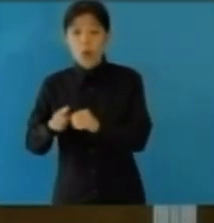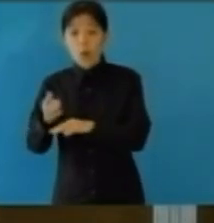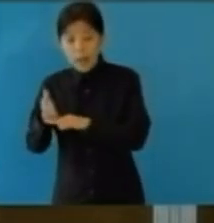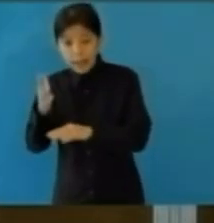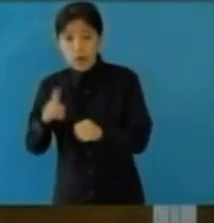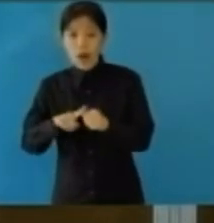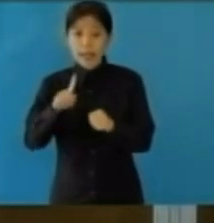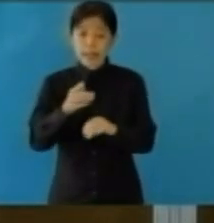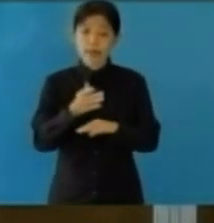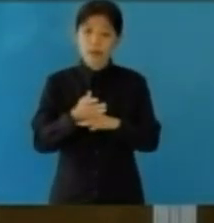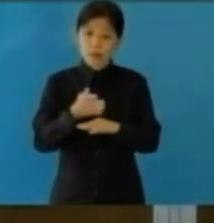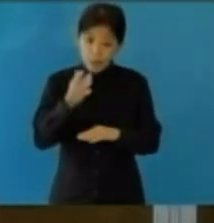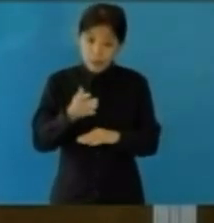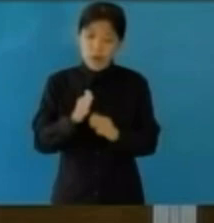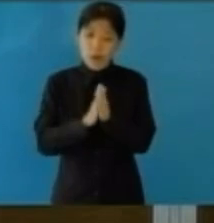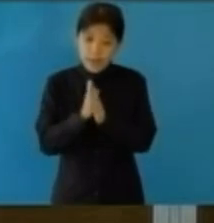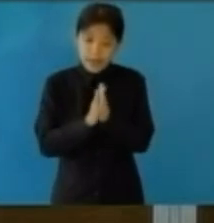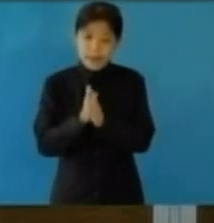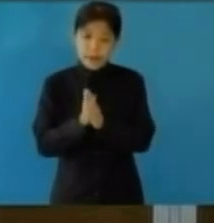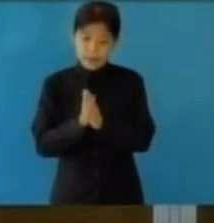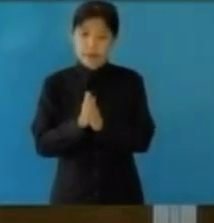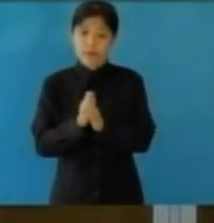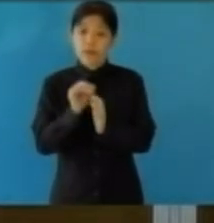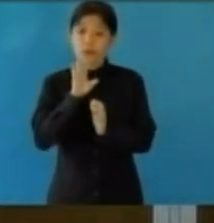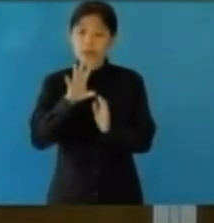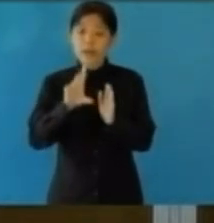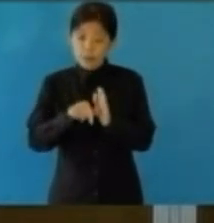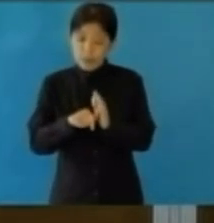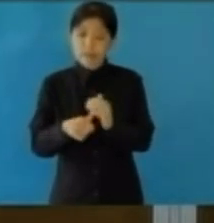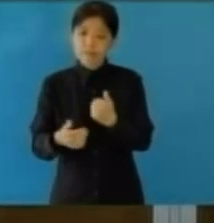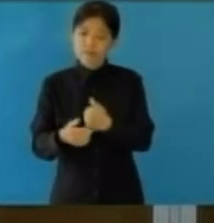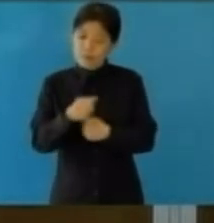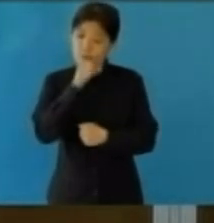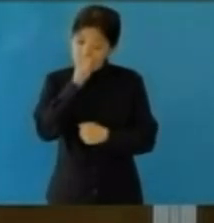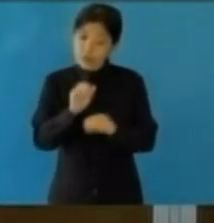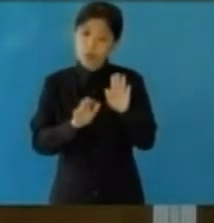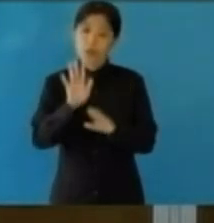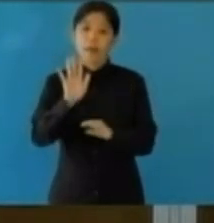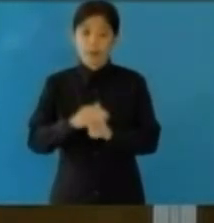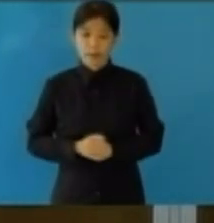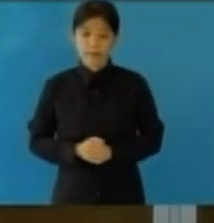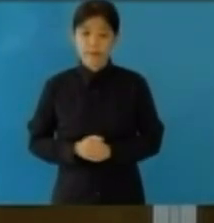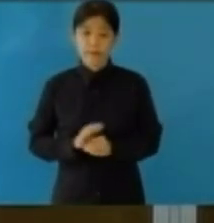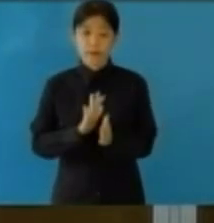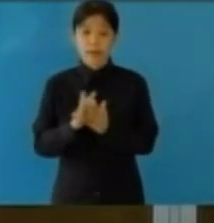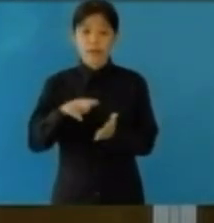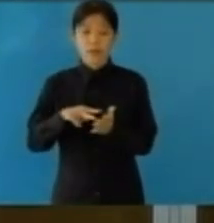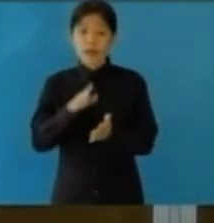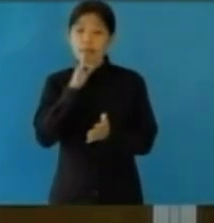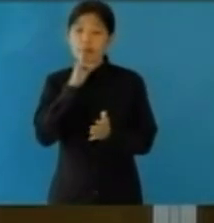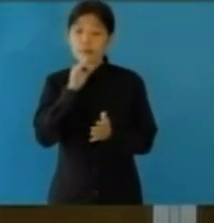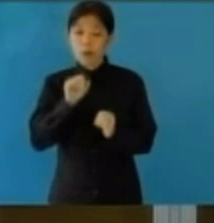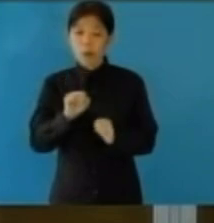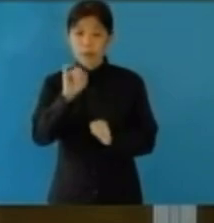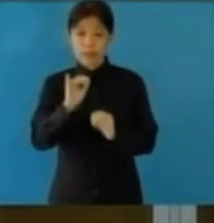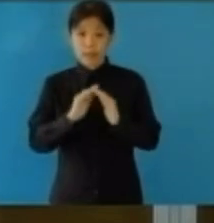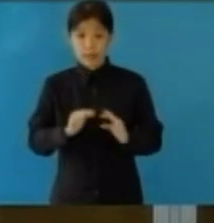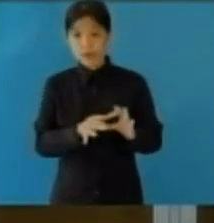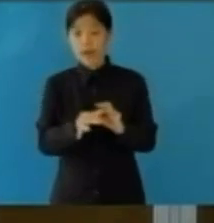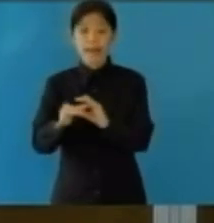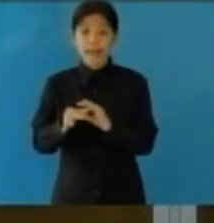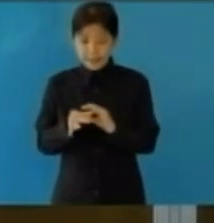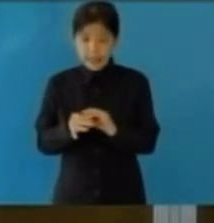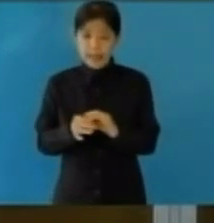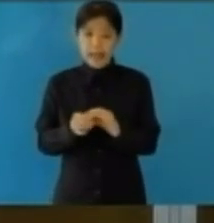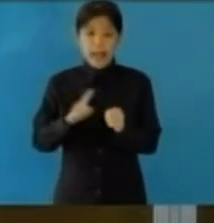高い評価をいただいておりまして、来年も参加していただけるものと思っております。まあ、県とした実行委員会とも連携しましてですね、うどんカップの参